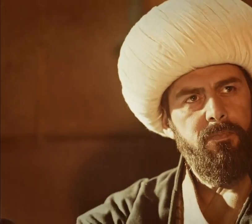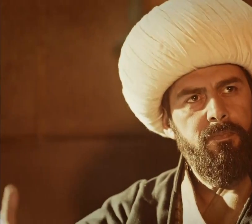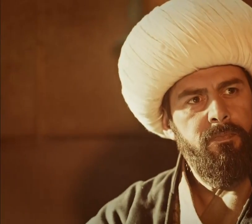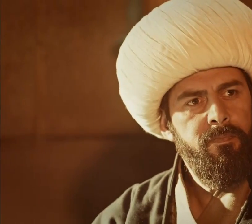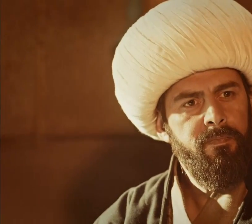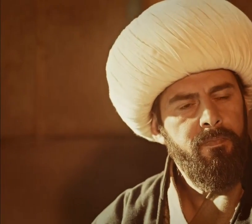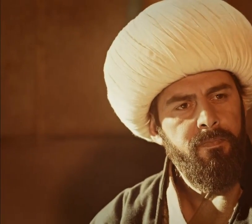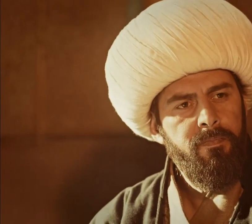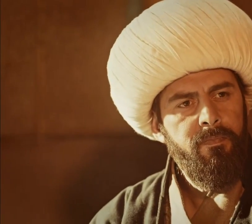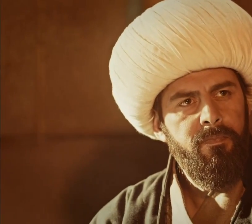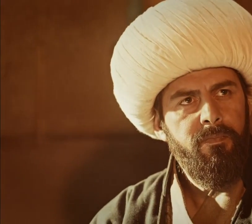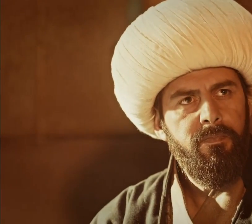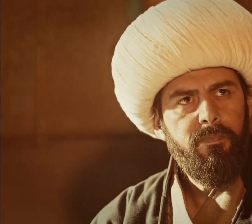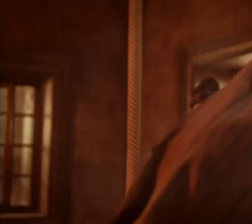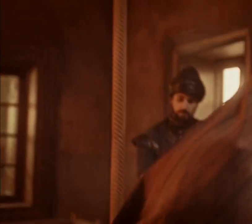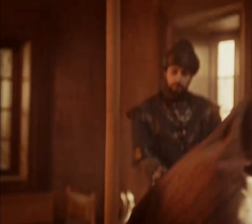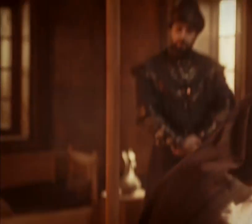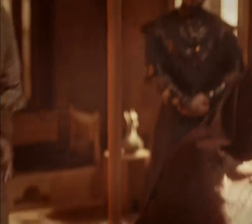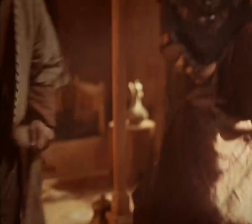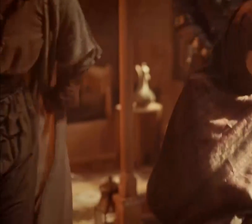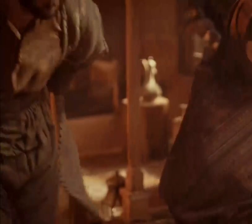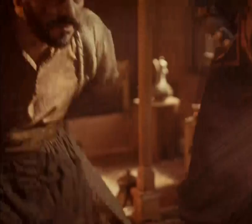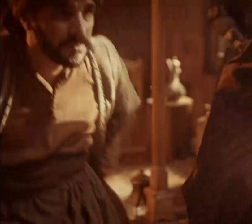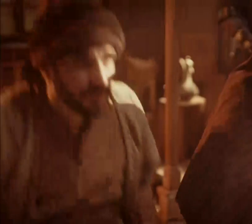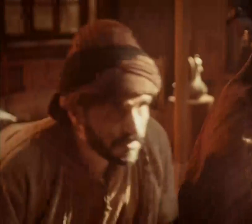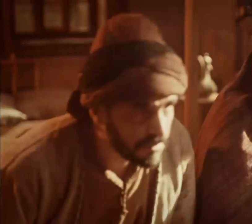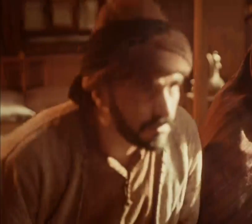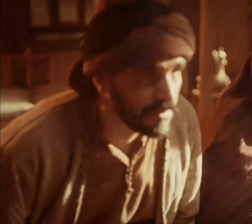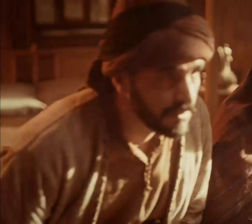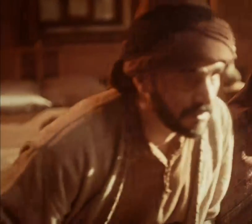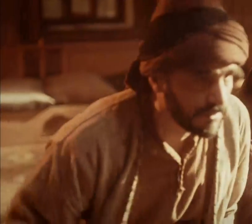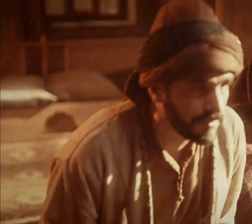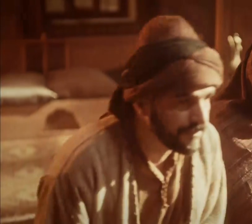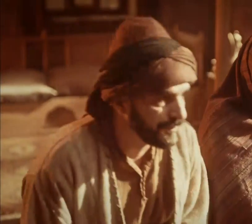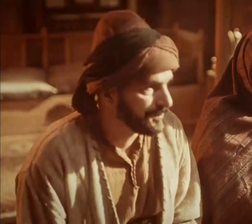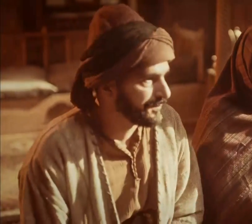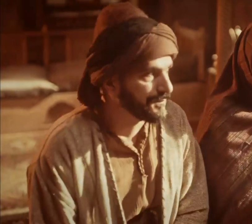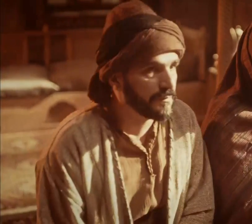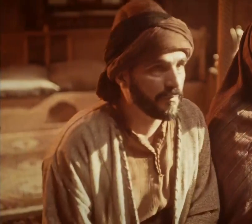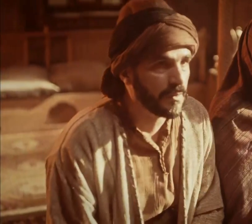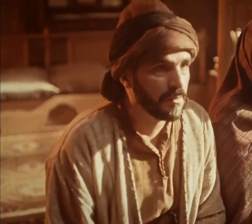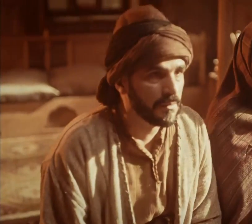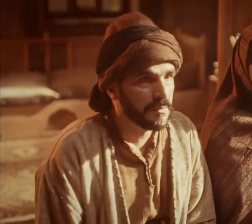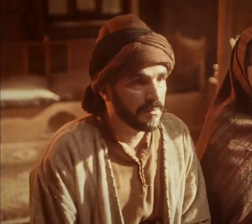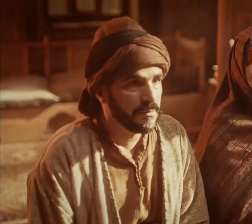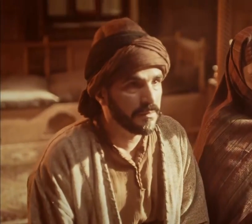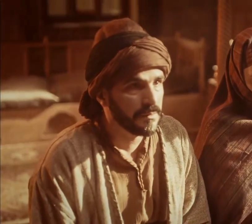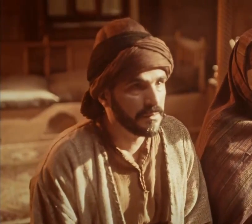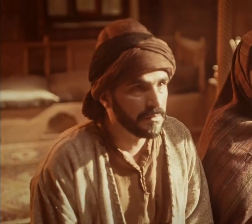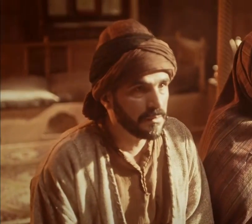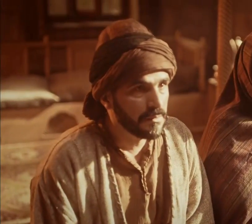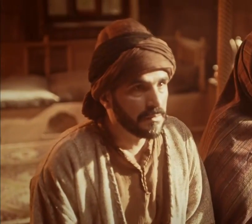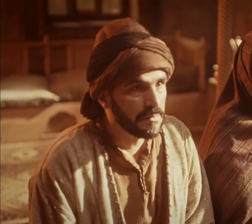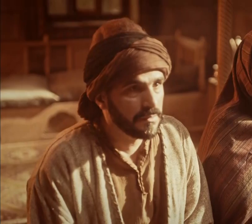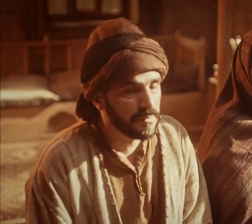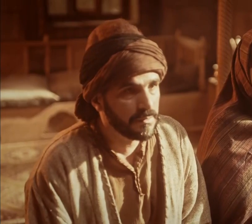geçti. Zabitler aşağıda bekliyorlar. Ayşe ile Numan oturdular. Numan son derece gergin, huzursuz. Ayşe çarşafının ucunu